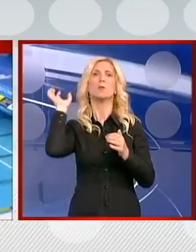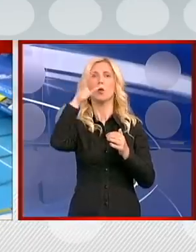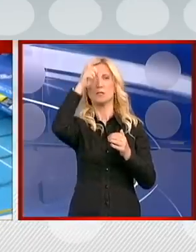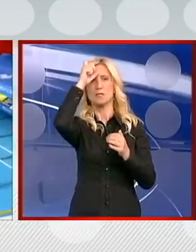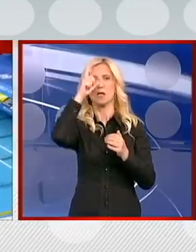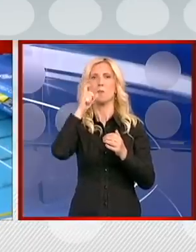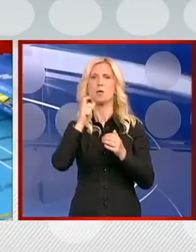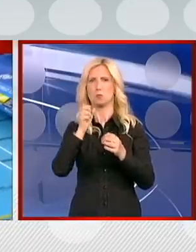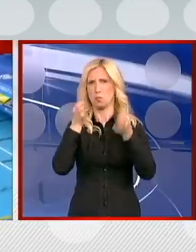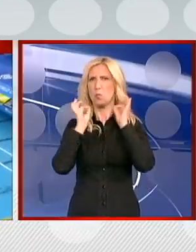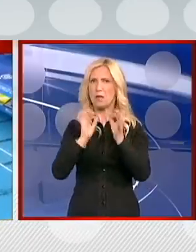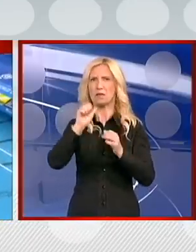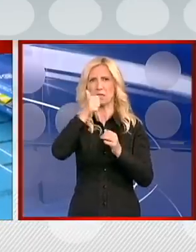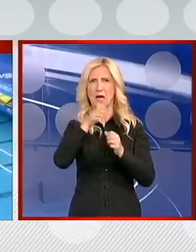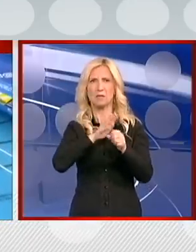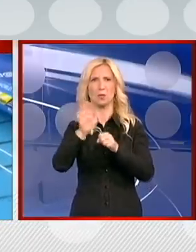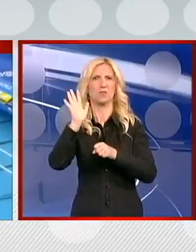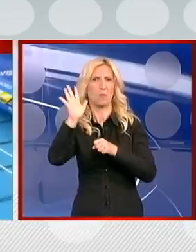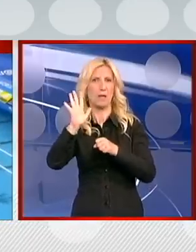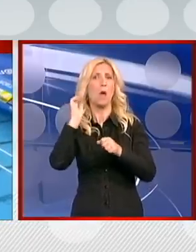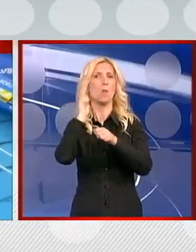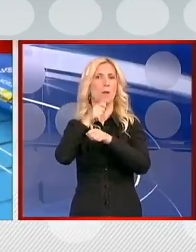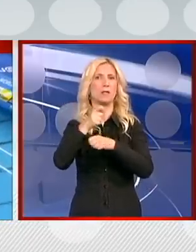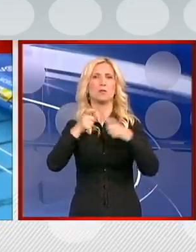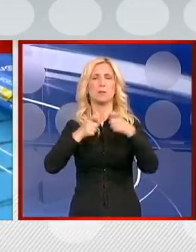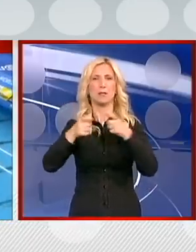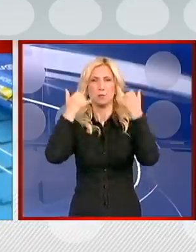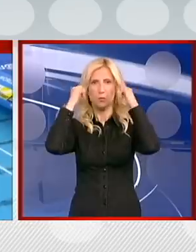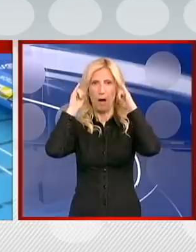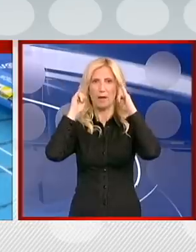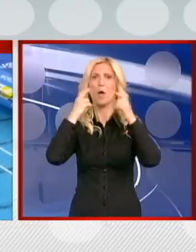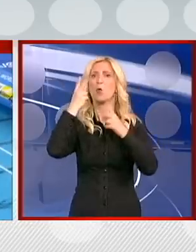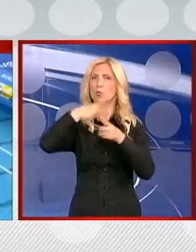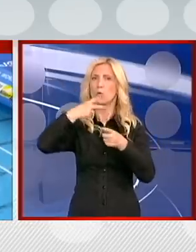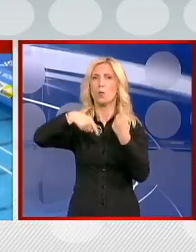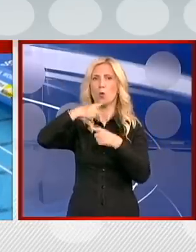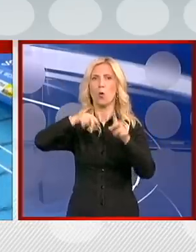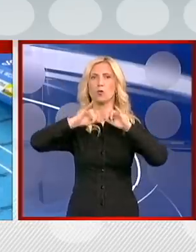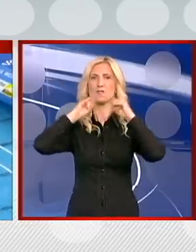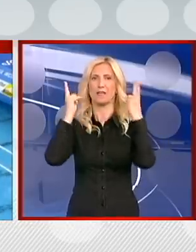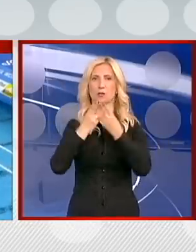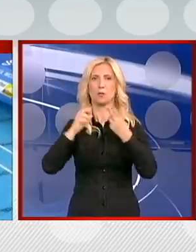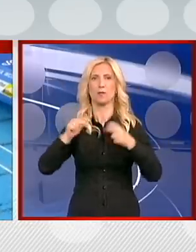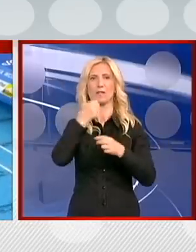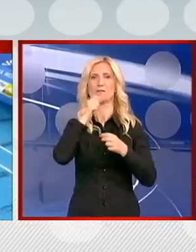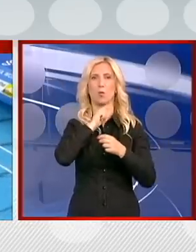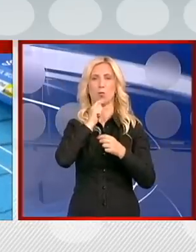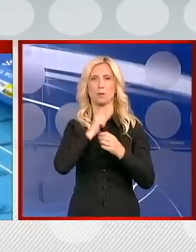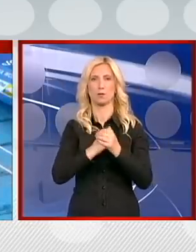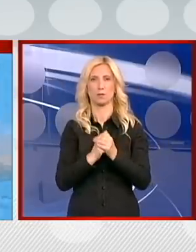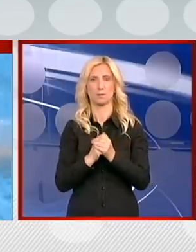Vaterpolisti Srbije sa ubedljivih 11-5 pobedili su reprezentaciju Španije u drugom kolu svetskog prvenstva u Budimpešti.